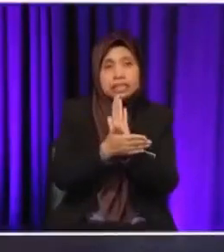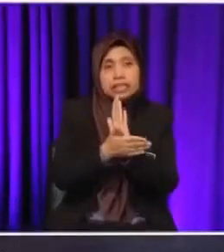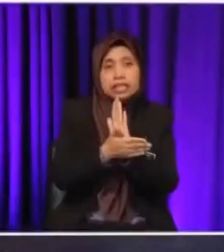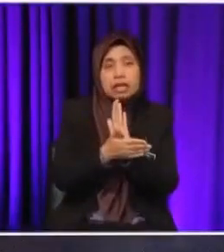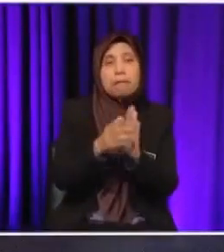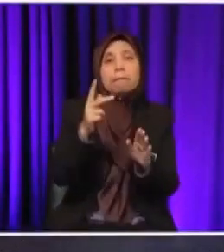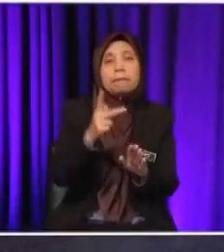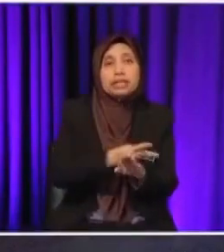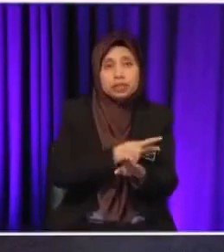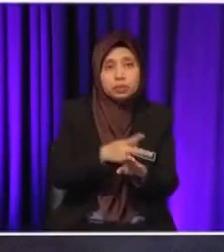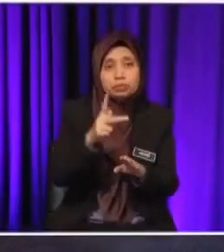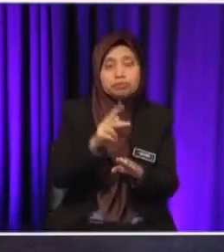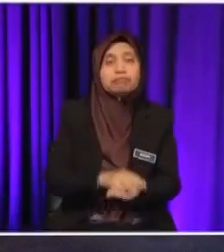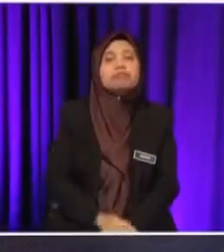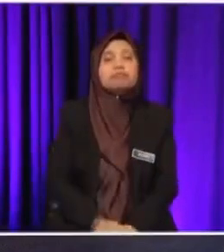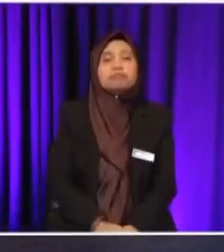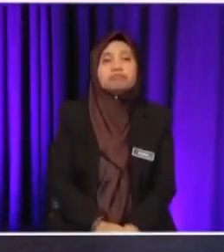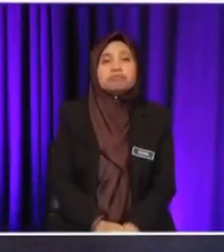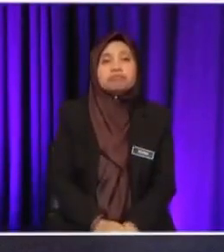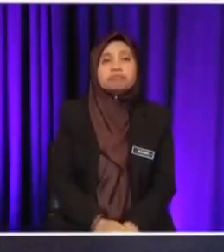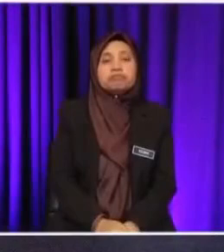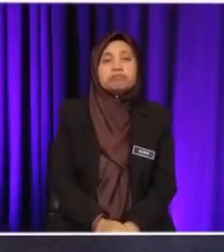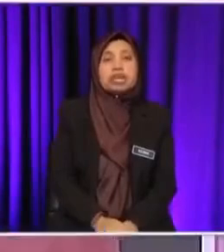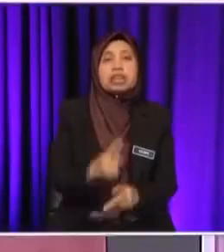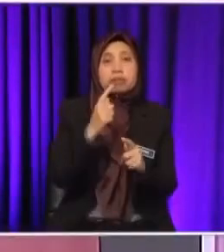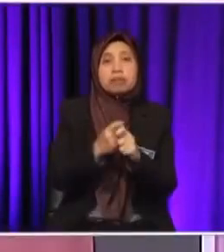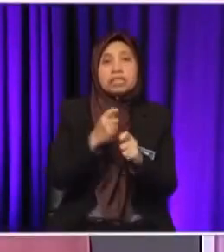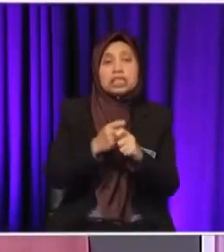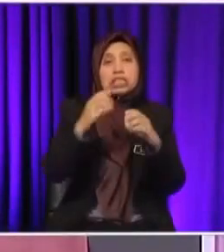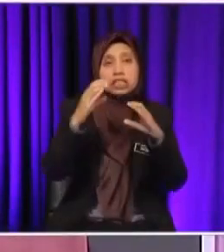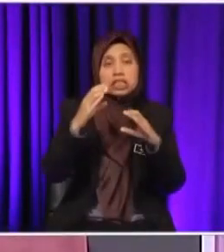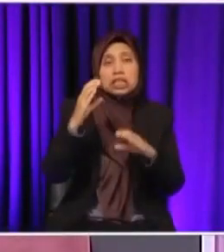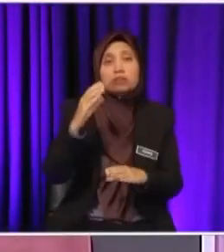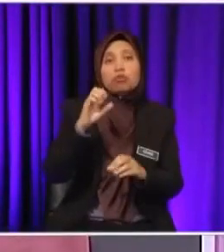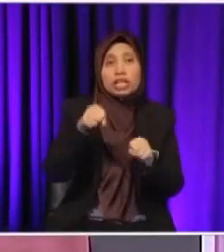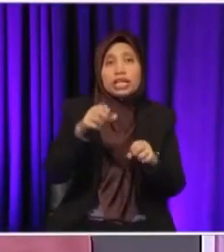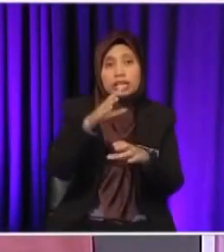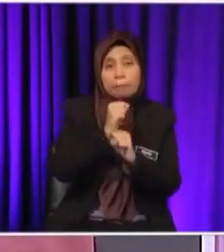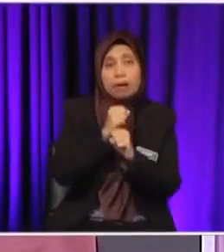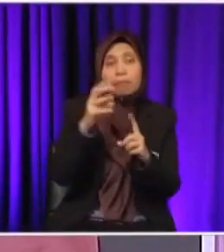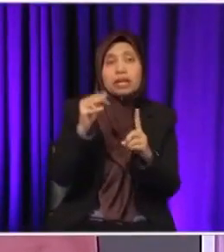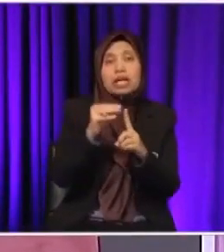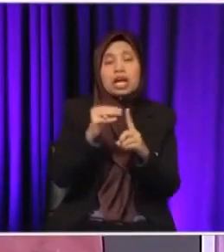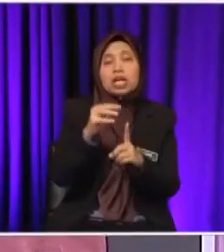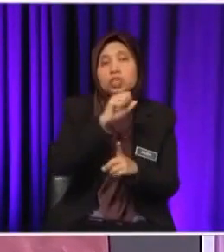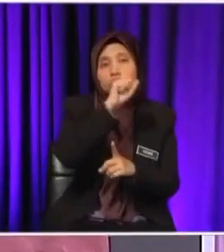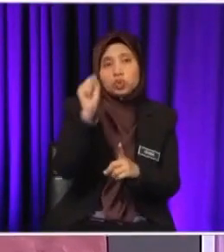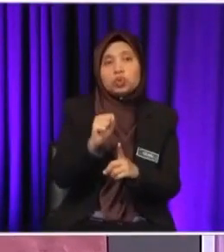rangkap pantun. Okey. Menepati ciri-ciri jugalah, maksud boleh dapat markah. Memang biasanya dalam